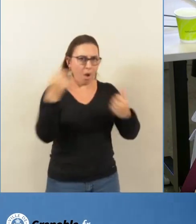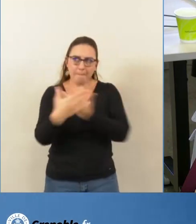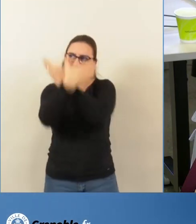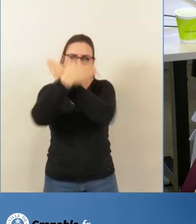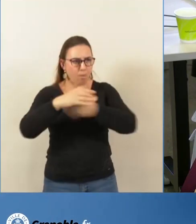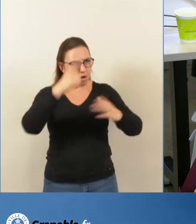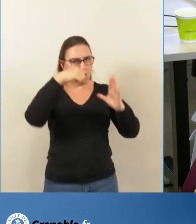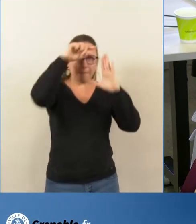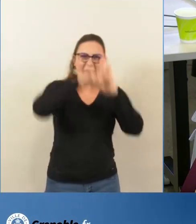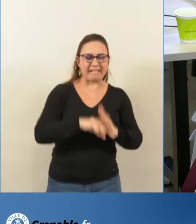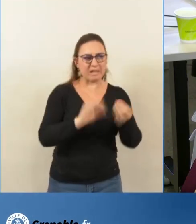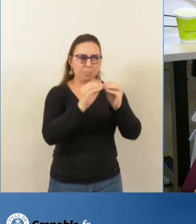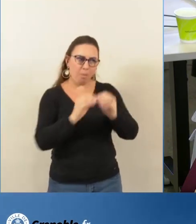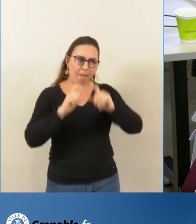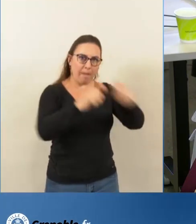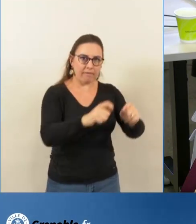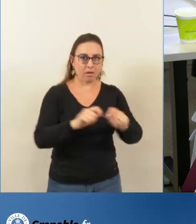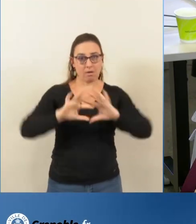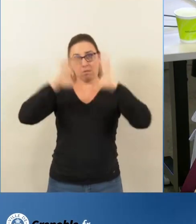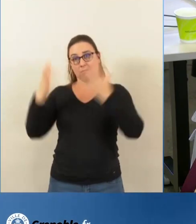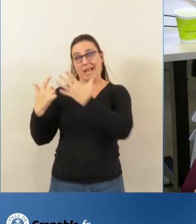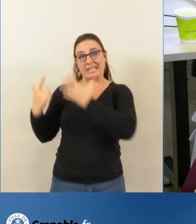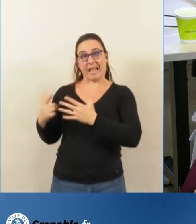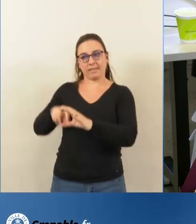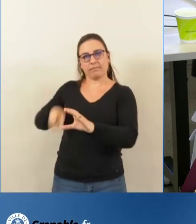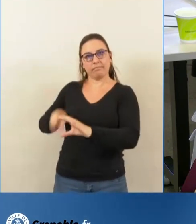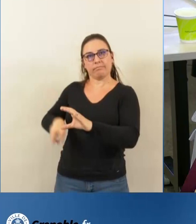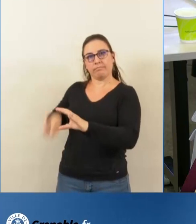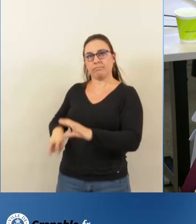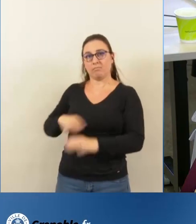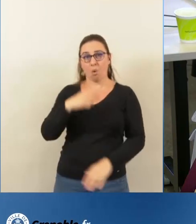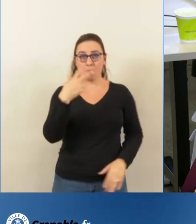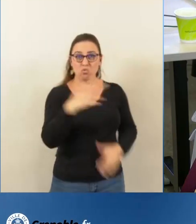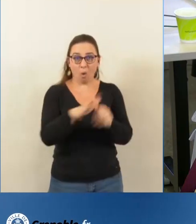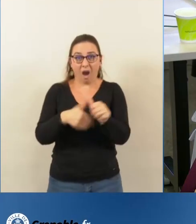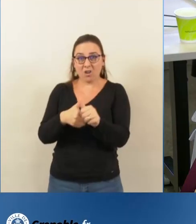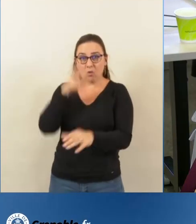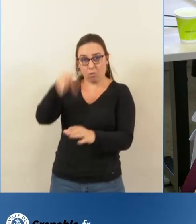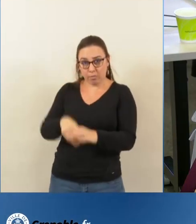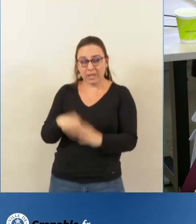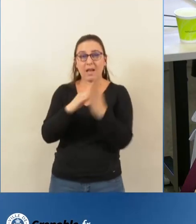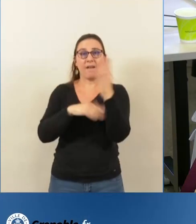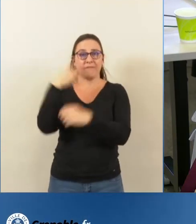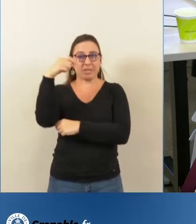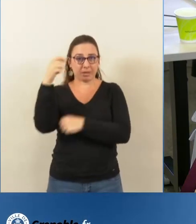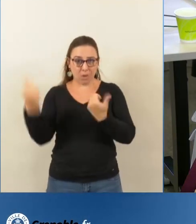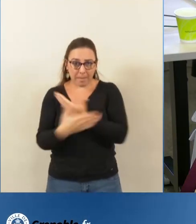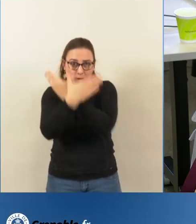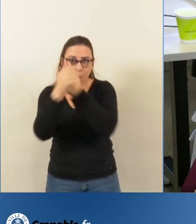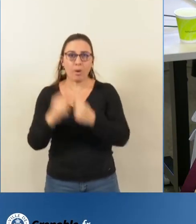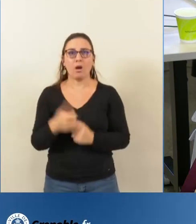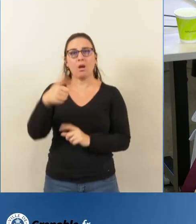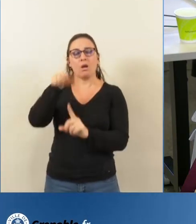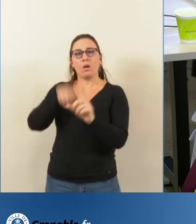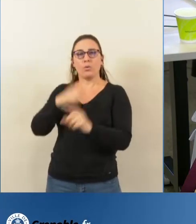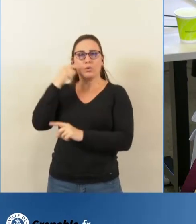sur l'éthique voilà que ce sont pas moins de 7 élus dont trois adjoints un vice-président de la métropole une conseillère